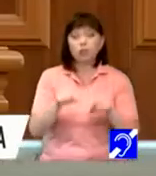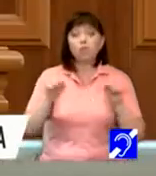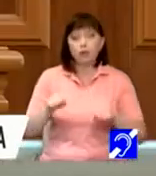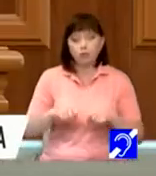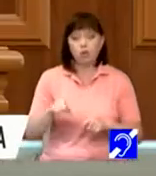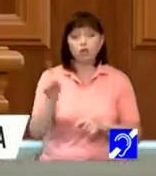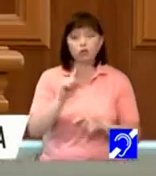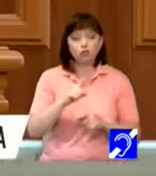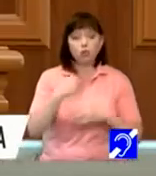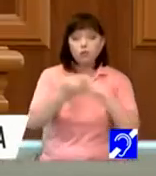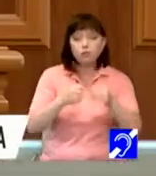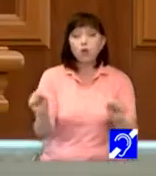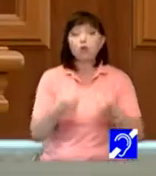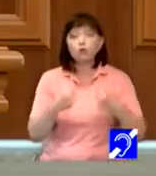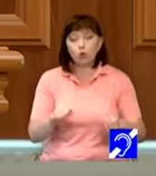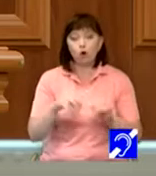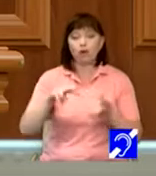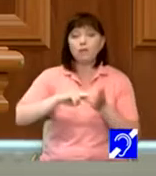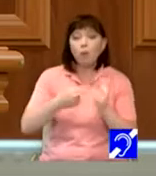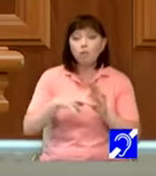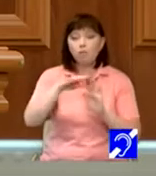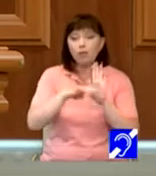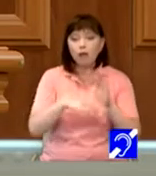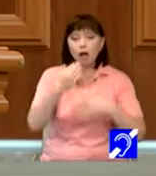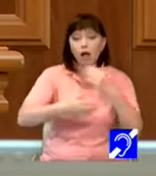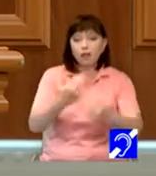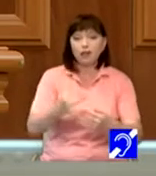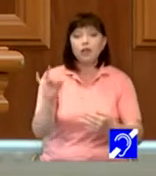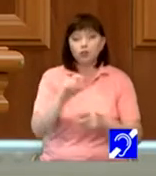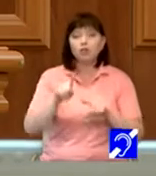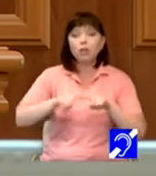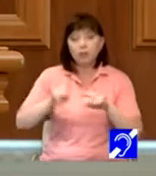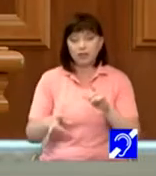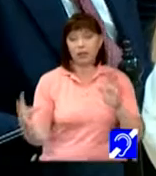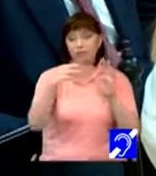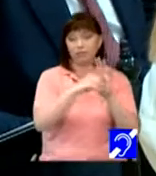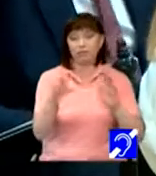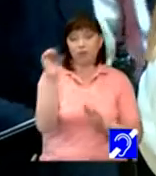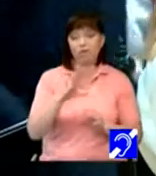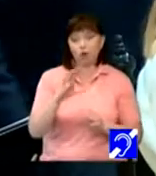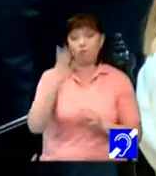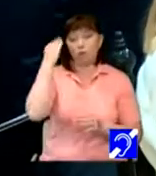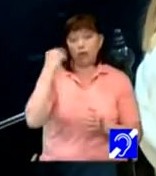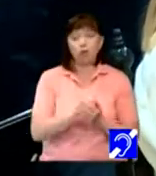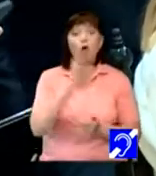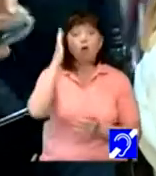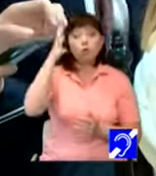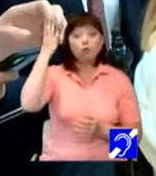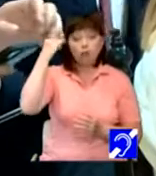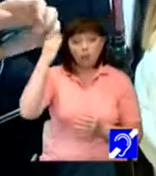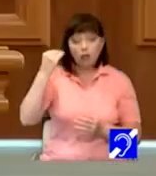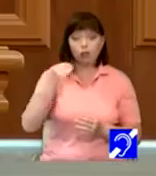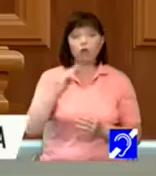putem avansa agenda bilaterală și proiectele menite să conecteze Republica Moldova cu Uniunea Europeană. Viitorul Republicii Moldova